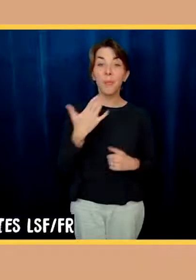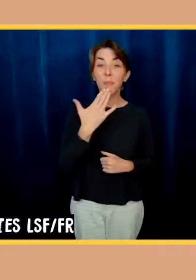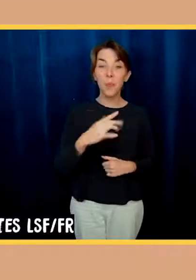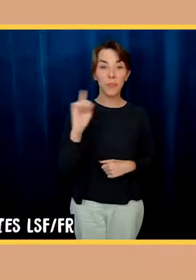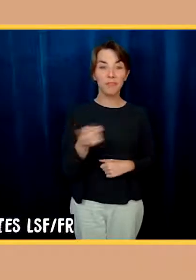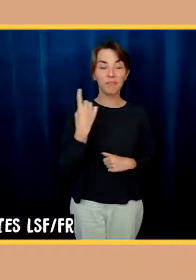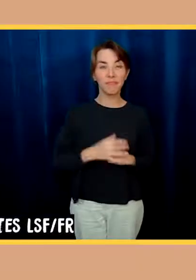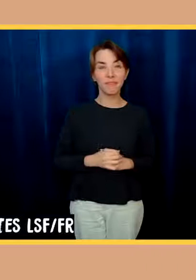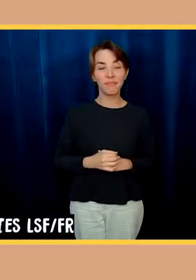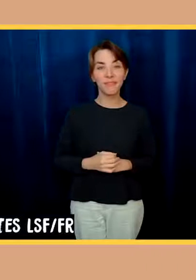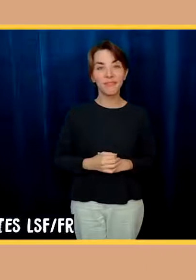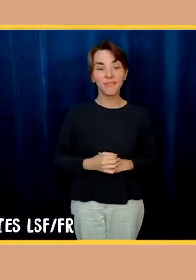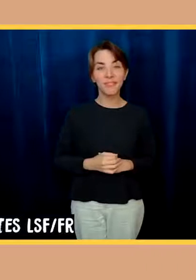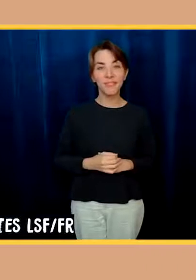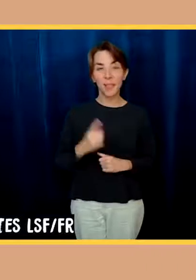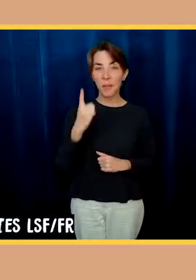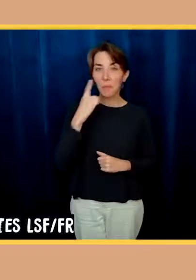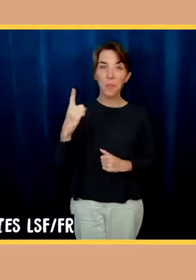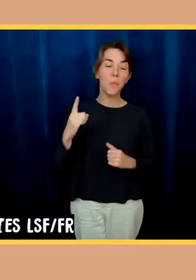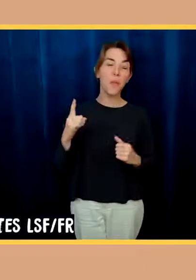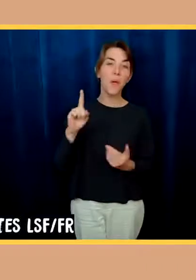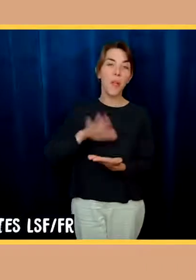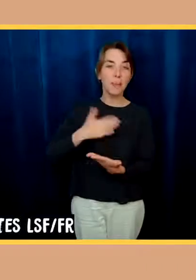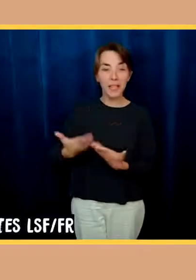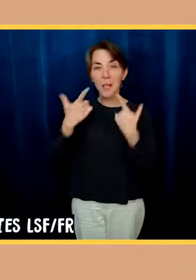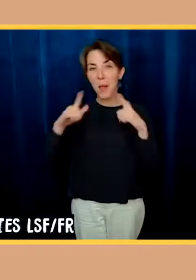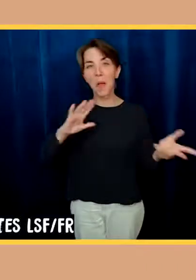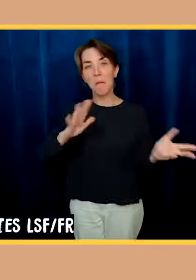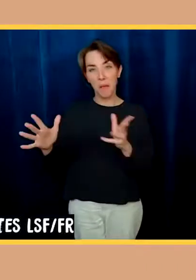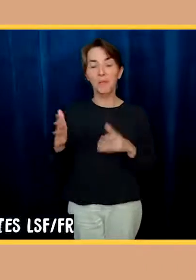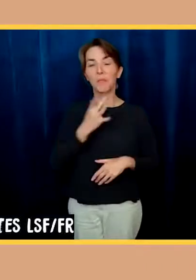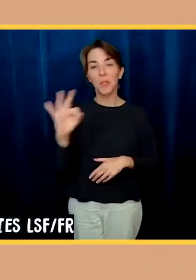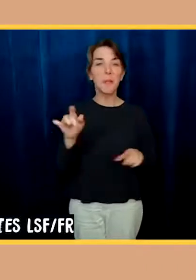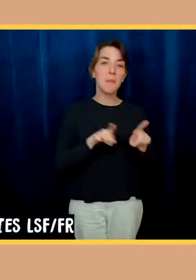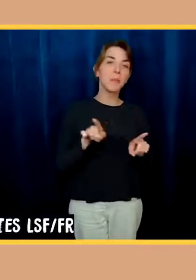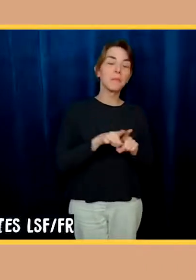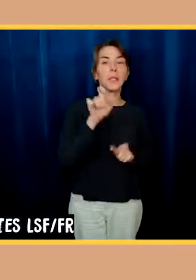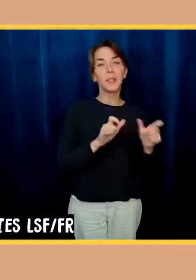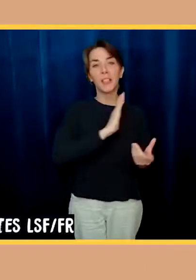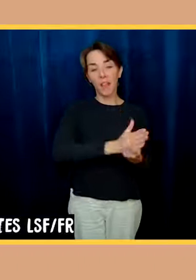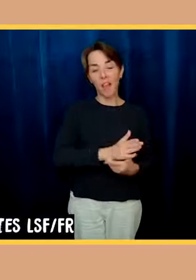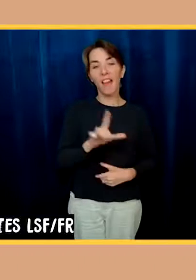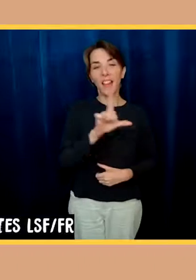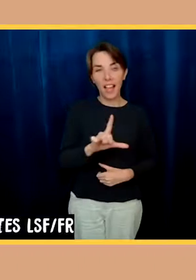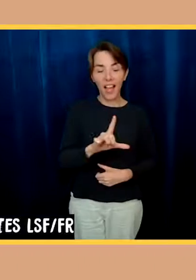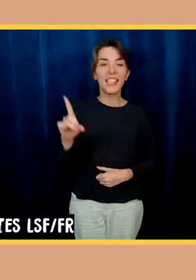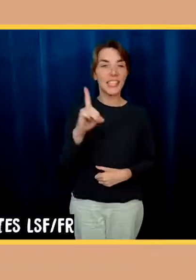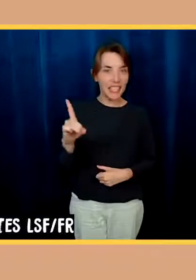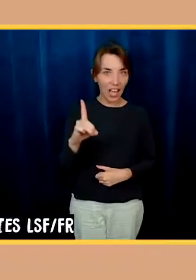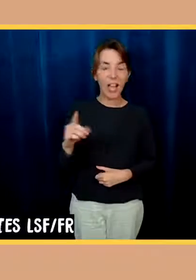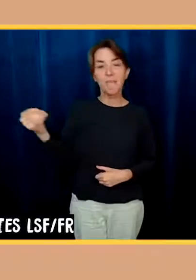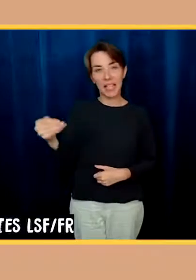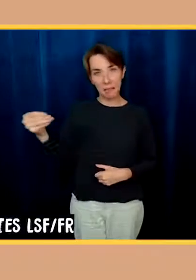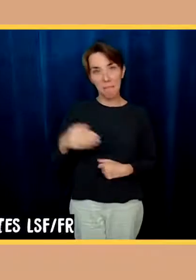toutes et à tous, à nos interprètes langue des signes française, à nos intervenantes Leïla Alaouf, Dina Hamzaoui et Massim